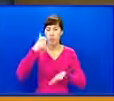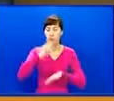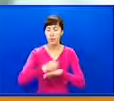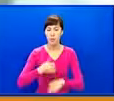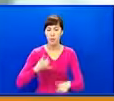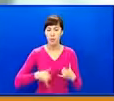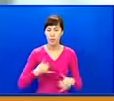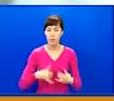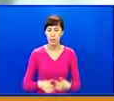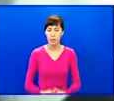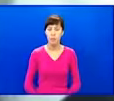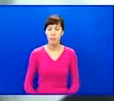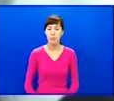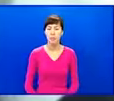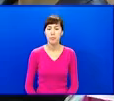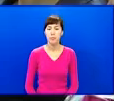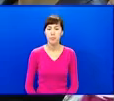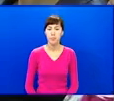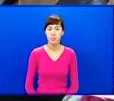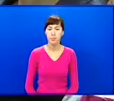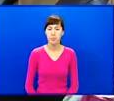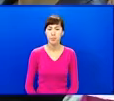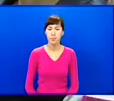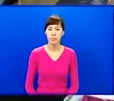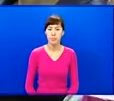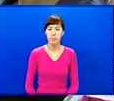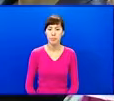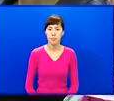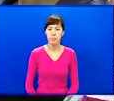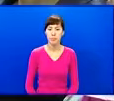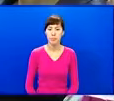мұғалімдері. Мақсұт Жарылқасын, Батыр Оразбеков, Нұржан Ақжол, оңтүстік ақпарат.